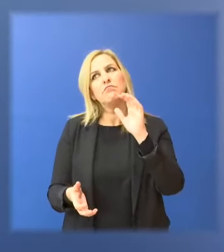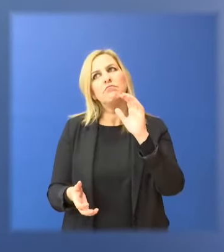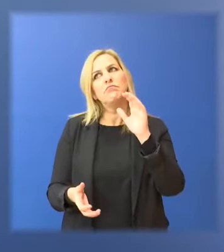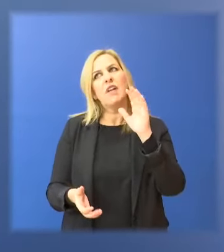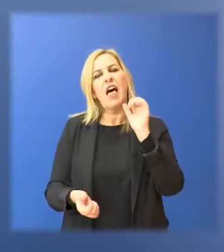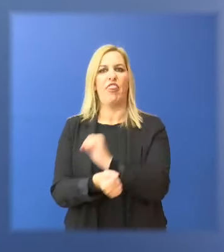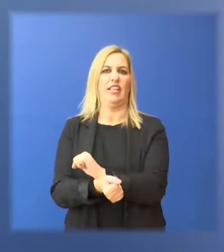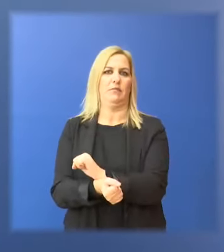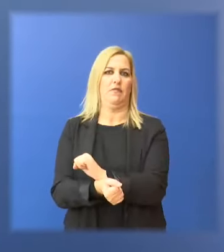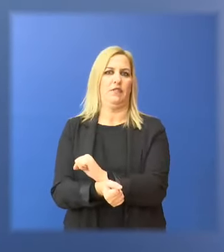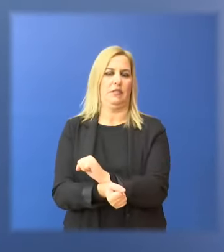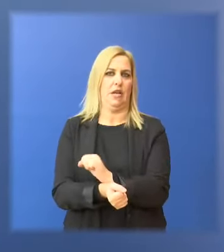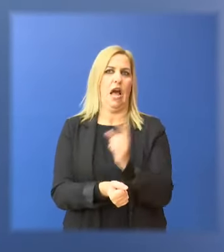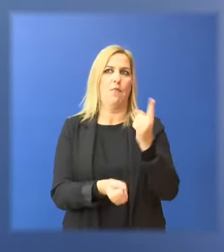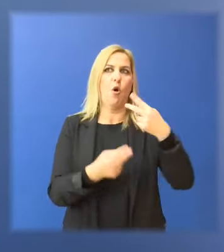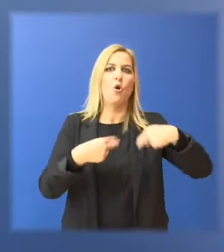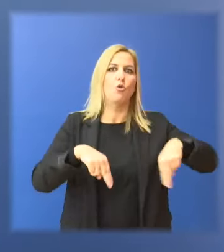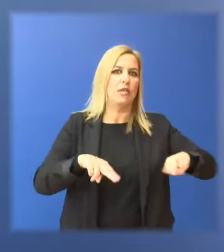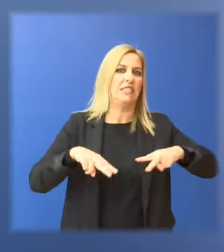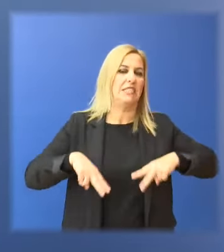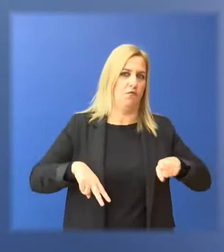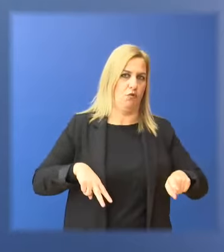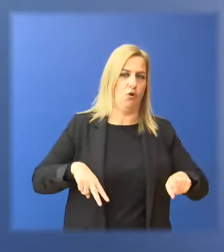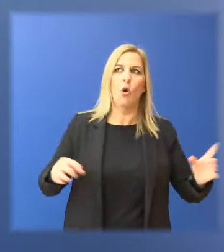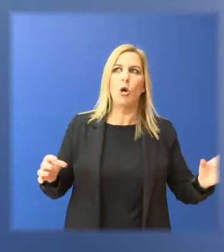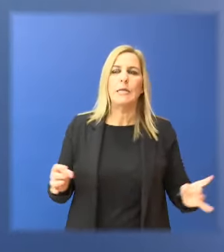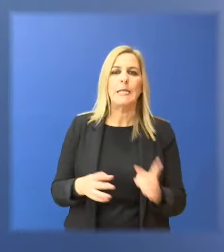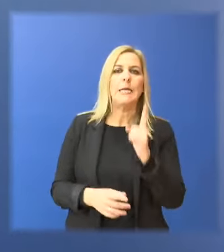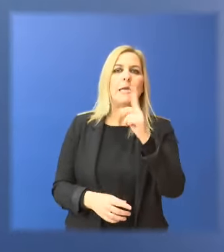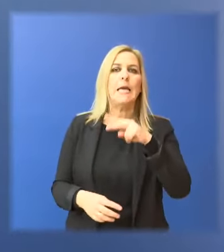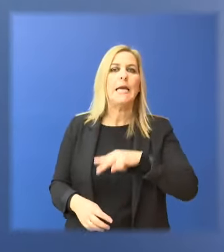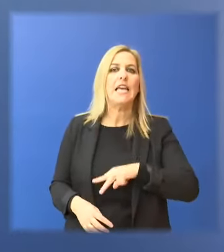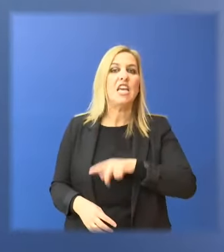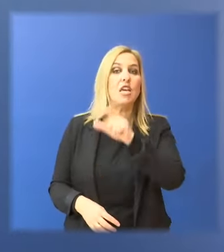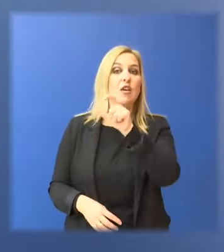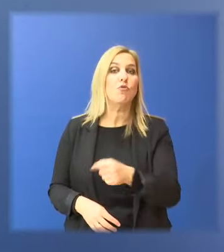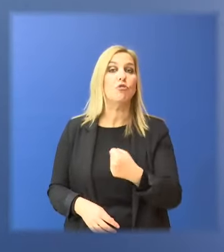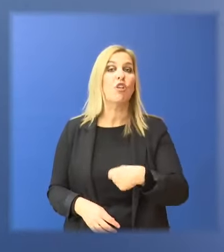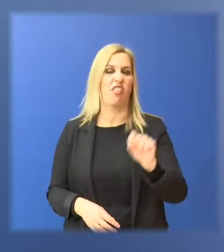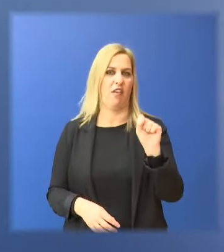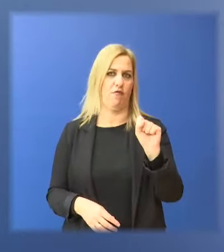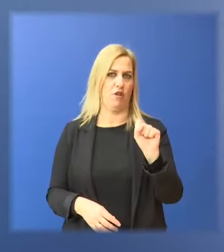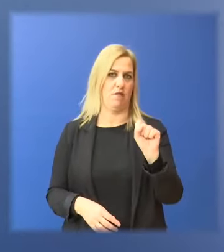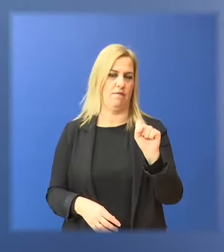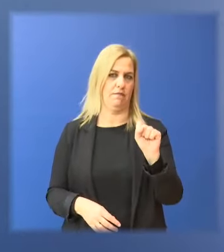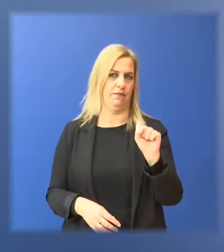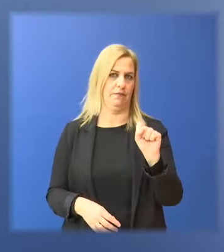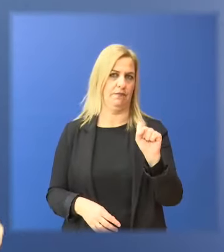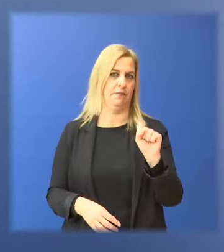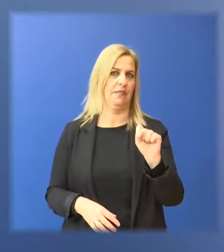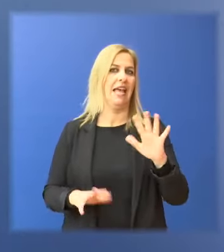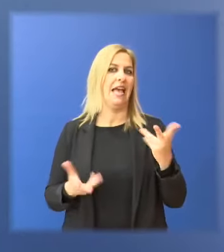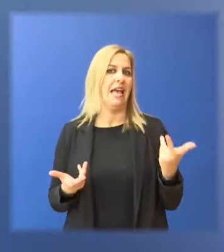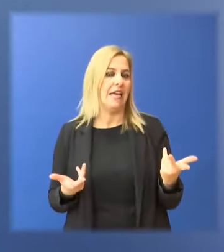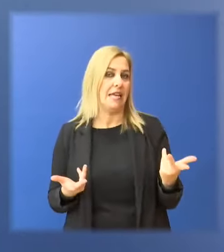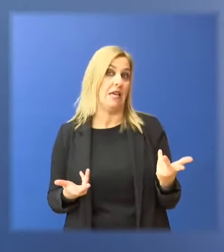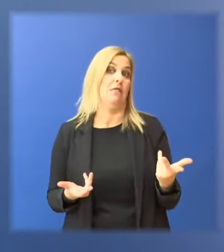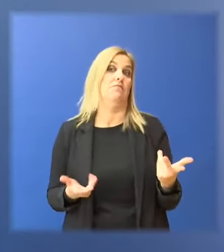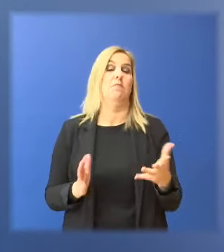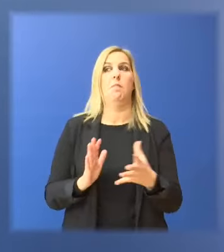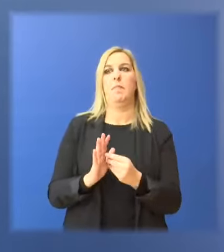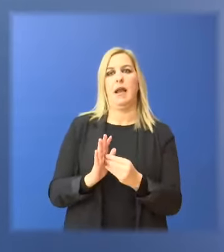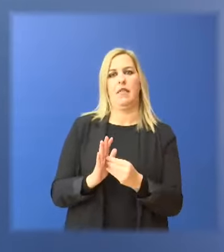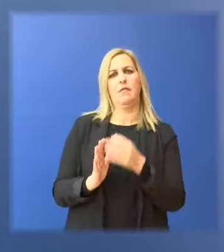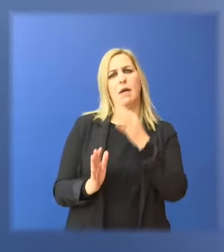σημαίνει ότι ο υπουργός που διαφωνεί ή σκοπεύει να εκμεταλλευτεί το πλεονέκτημα που έδωσε ο Πρωθυπουργός